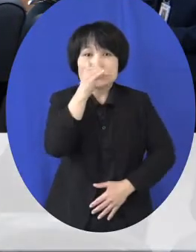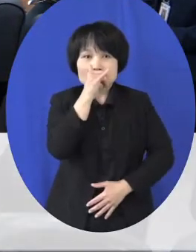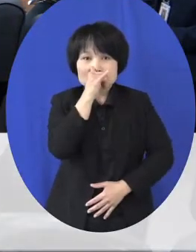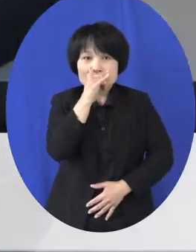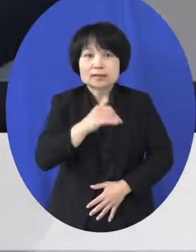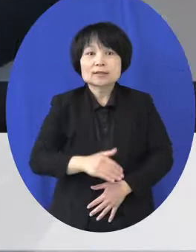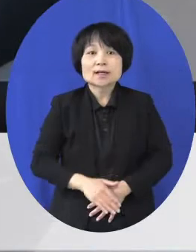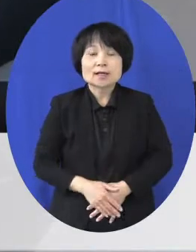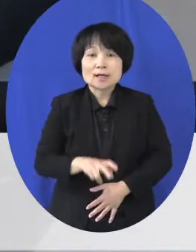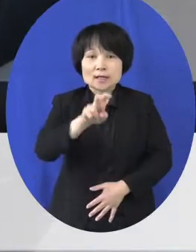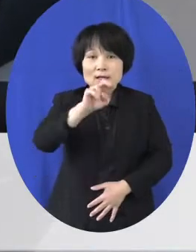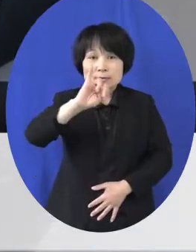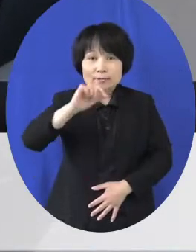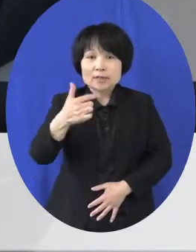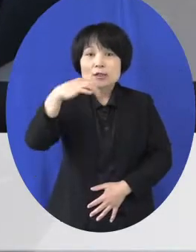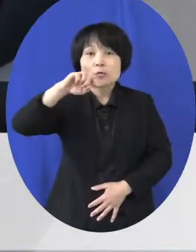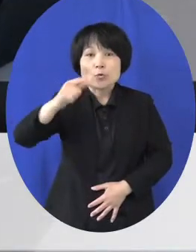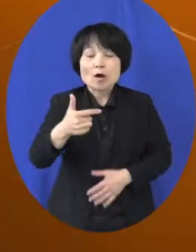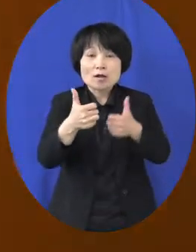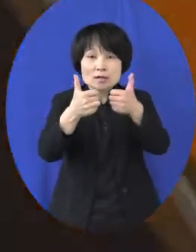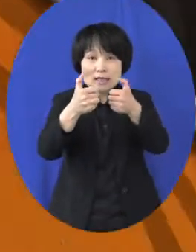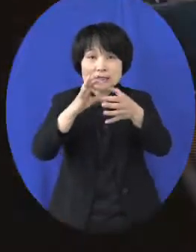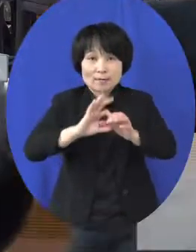민원 상담의 날이 운영됐습니다.